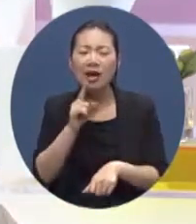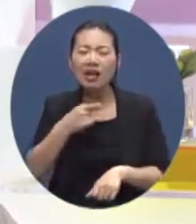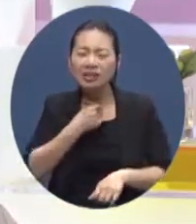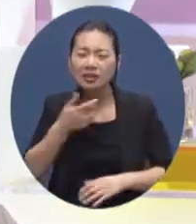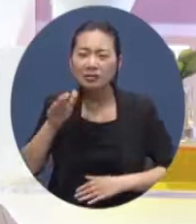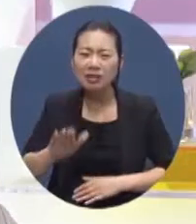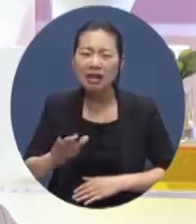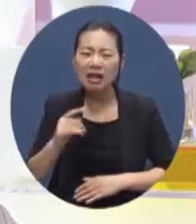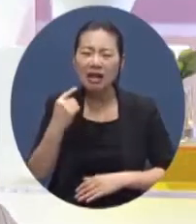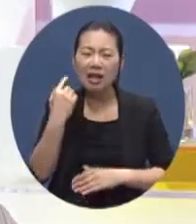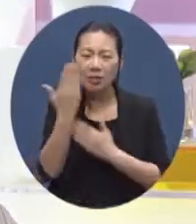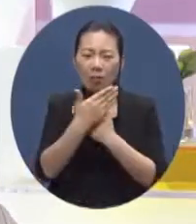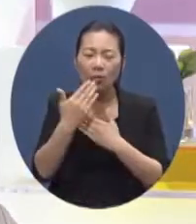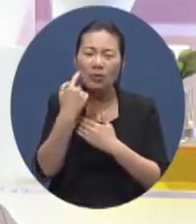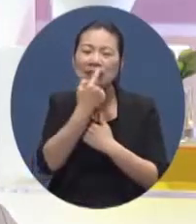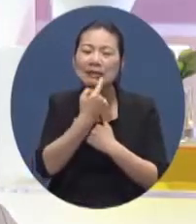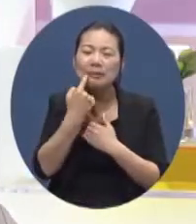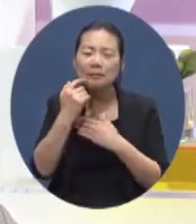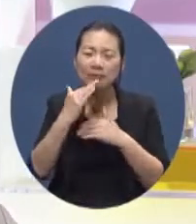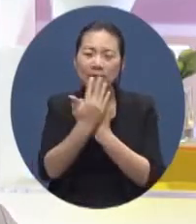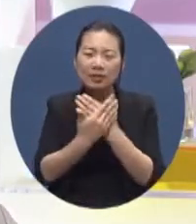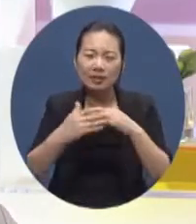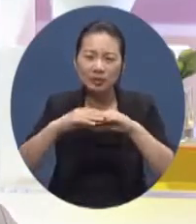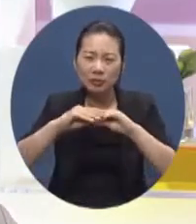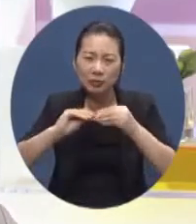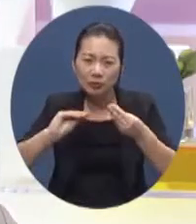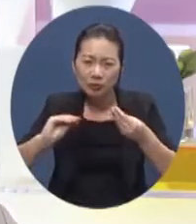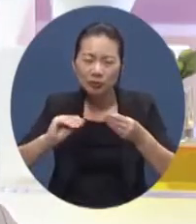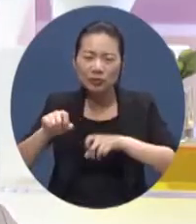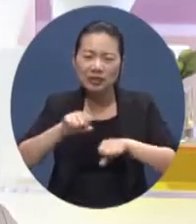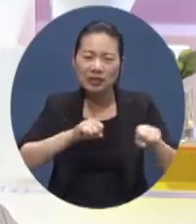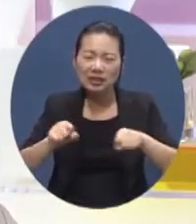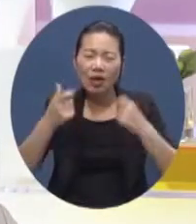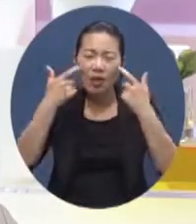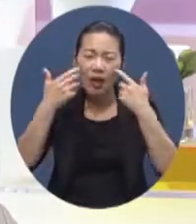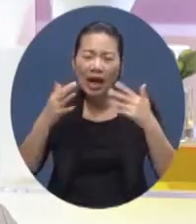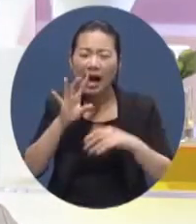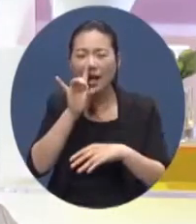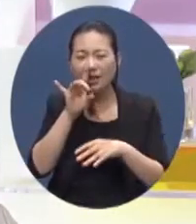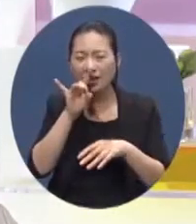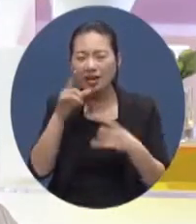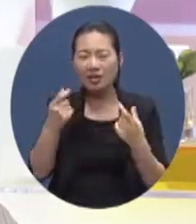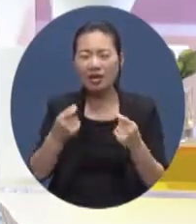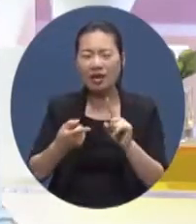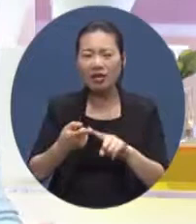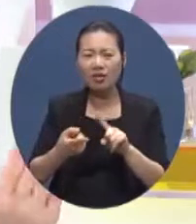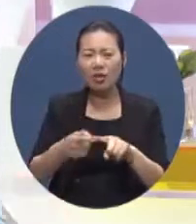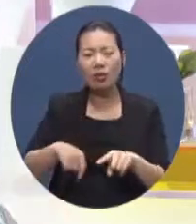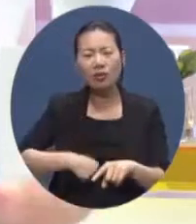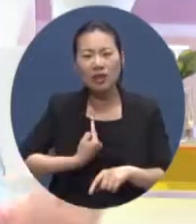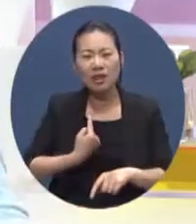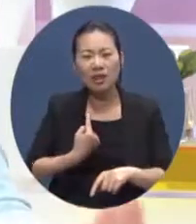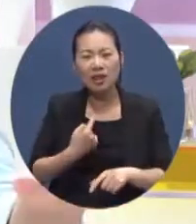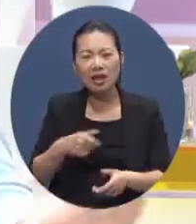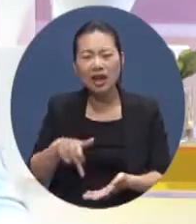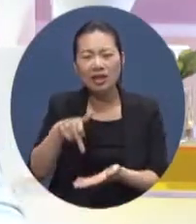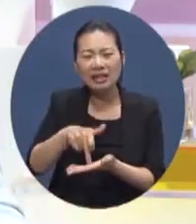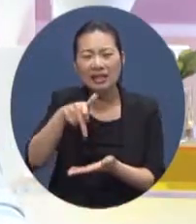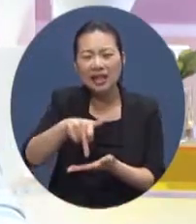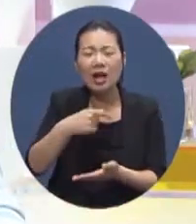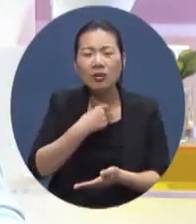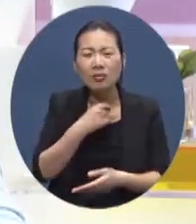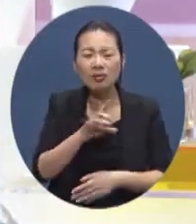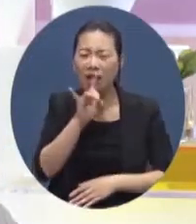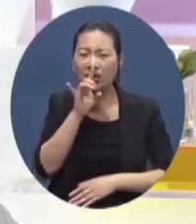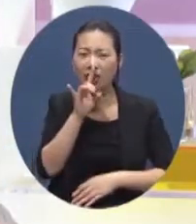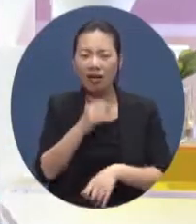싶은데 이 근육 움직임이 자기가 생각하는 것처럼 정확하게 움직이지 않는 거예요. 네. 그거는 혼자서 깽깽이 하고 싶었는데 안 됐죠.